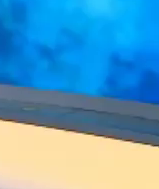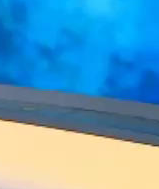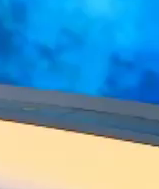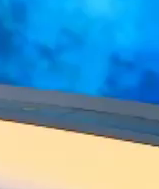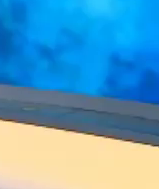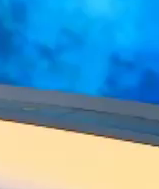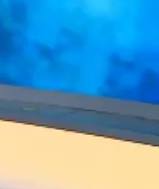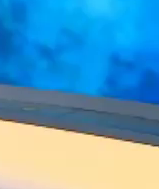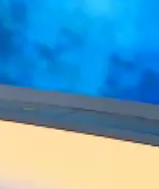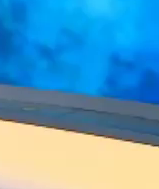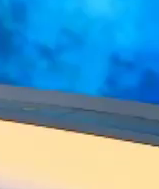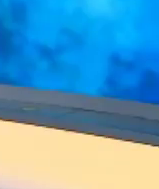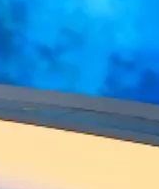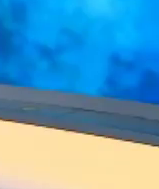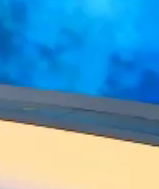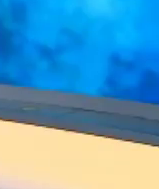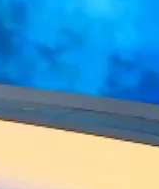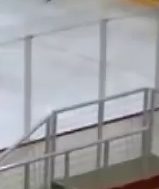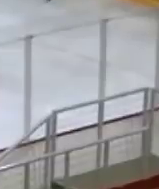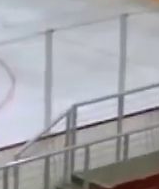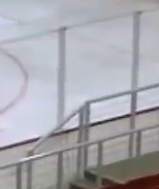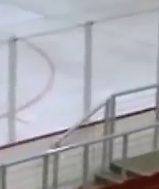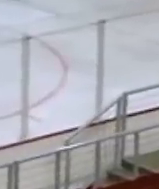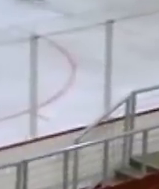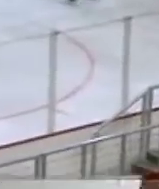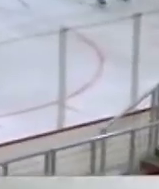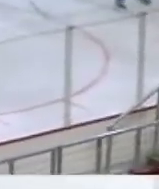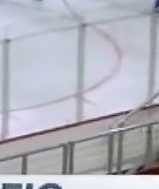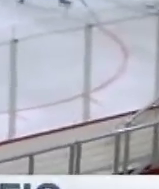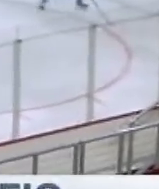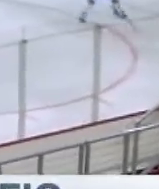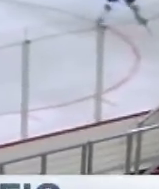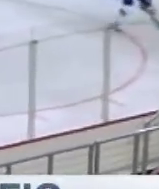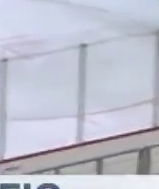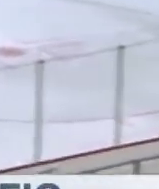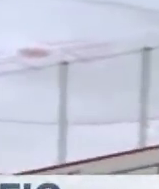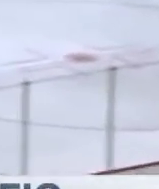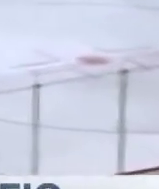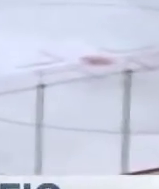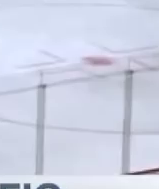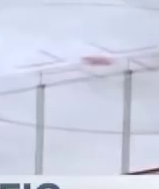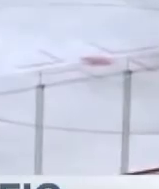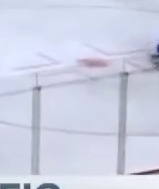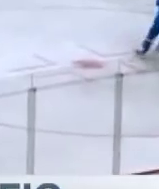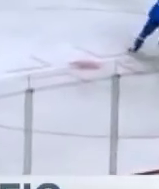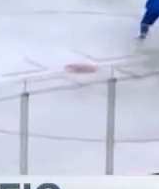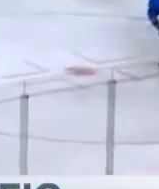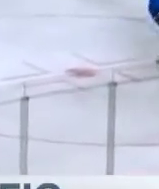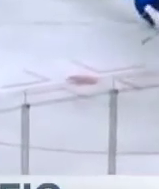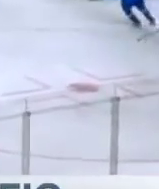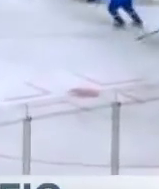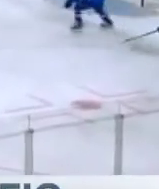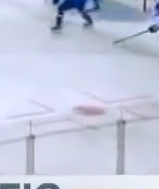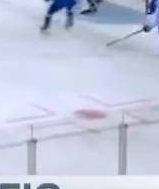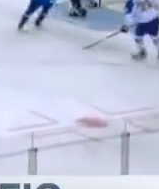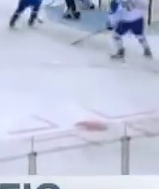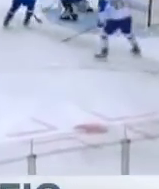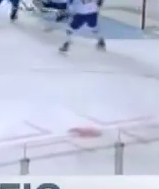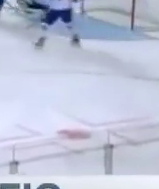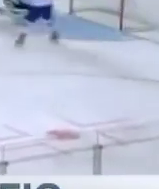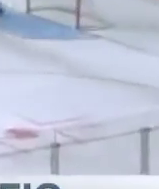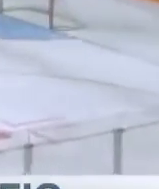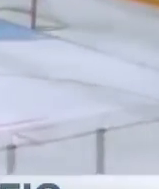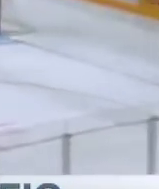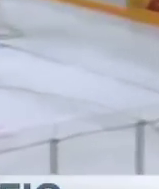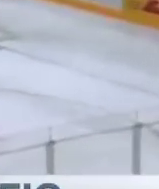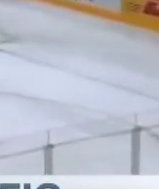отечественная команда занимает лишь второе место после трех матчей в своей группе в первом дивизионе. Напомню, первые встречи с венграми и